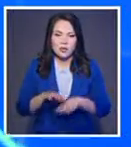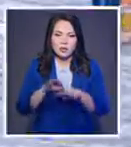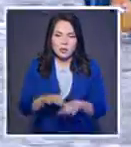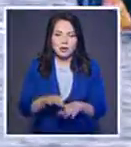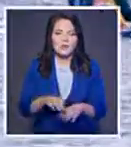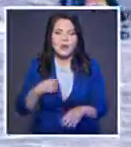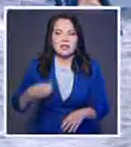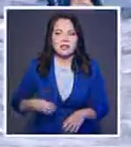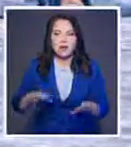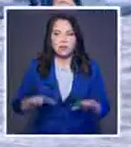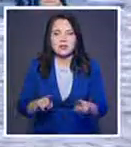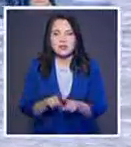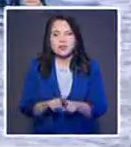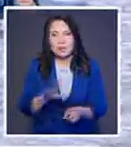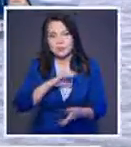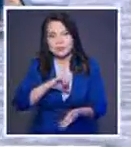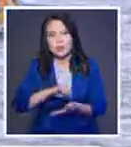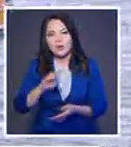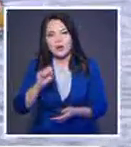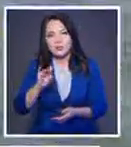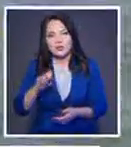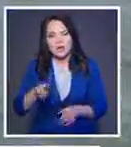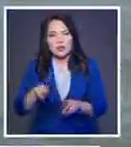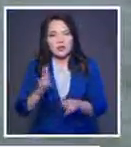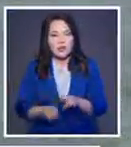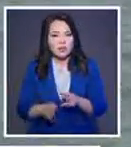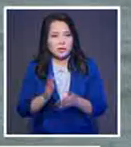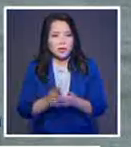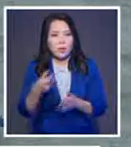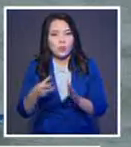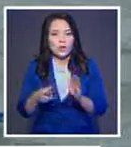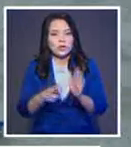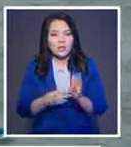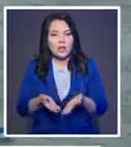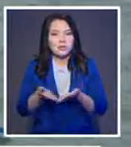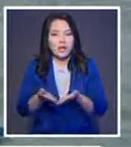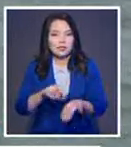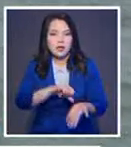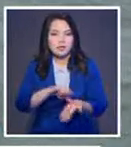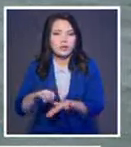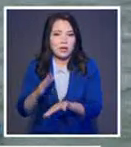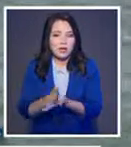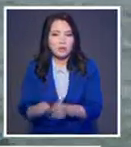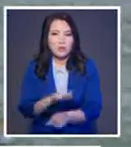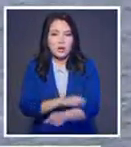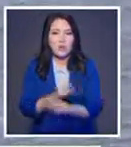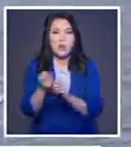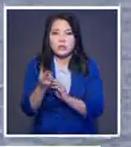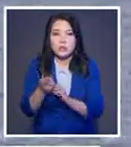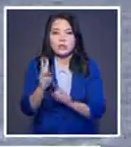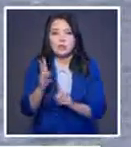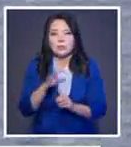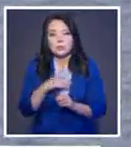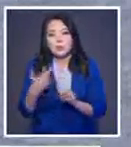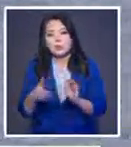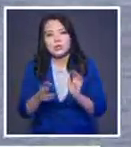Нормандия аймағының жағалауынан басталып, Бразилияда аяқталады. Сайысқа бас аяғы 37 яхта қатысады. Олардың кейбірінің ұзындығы 12, ендігі